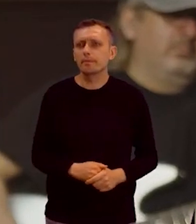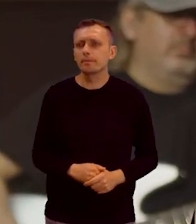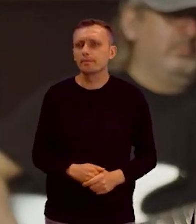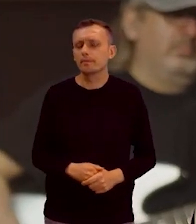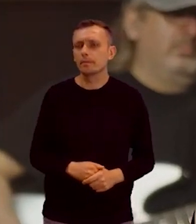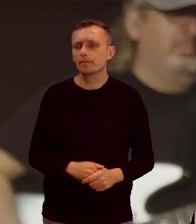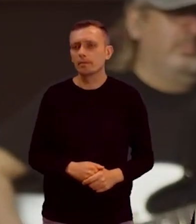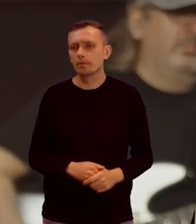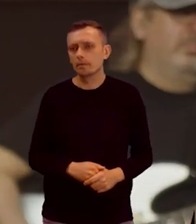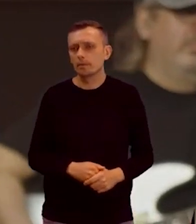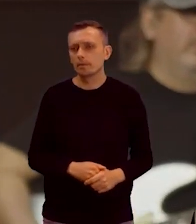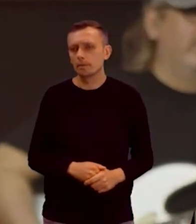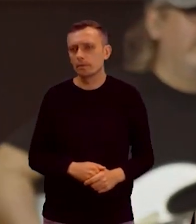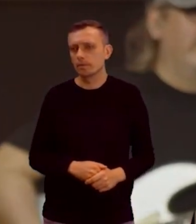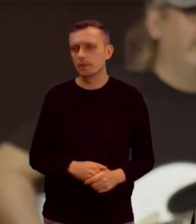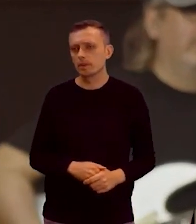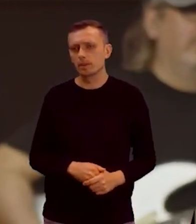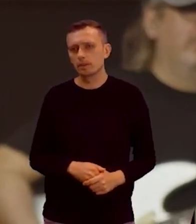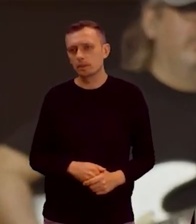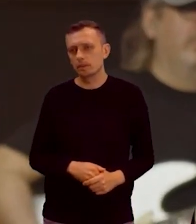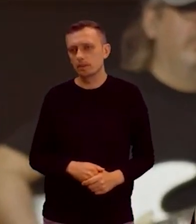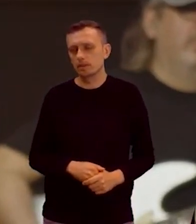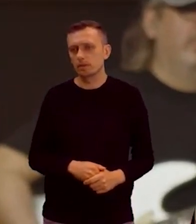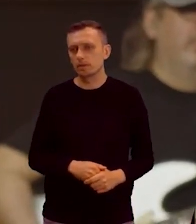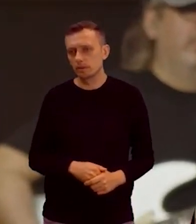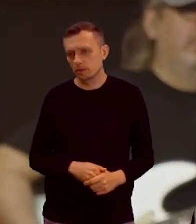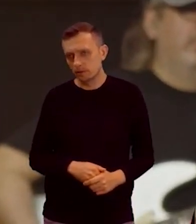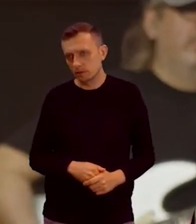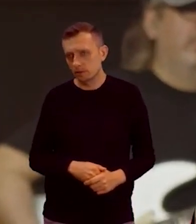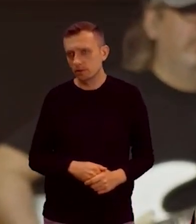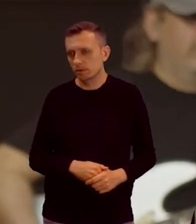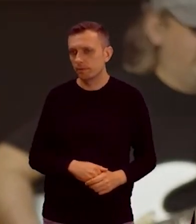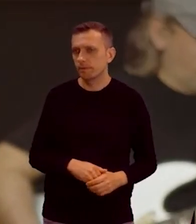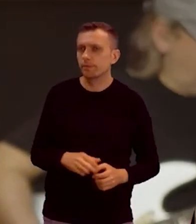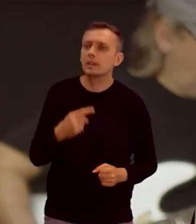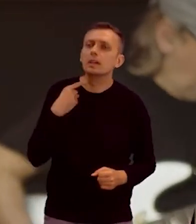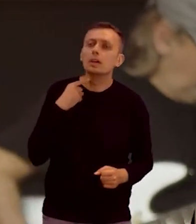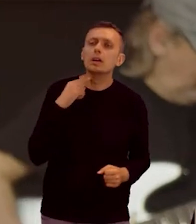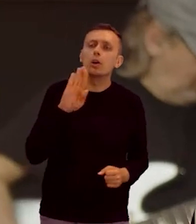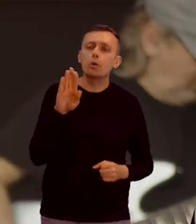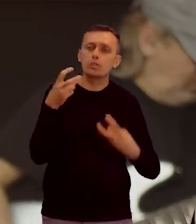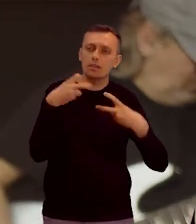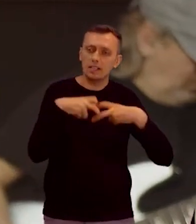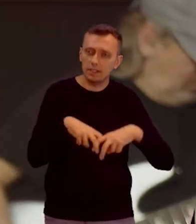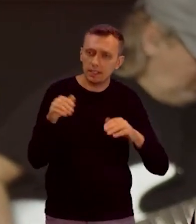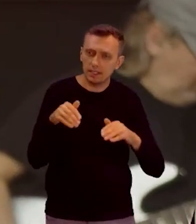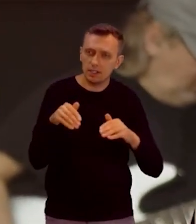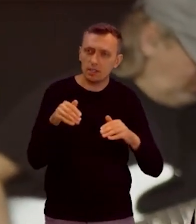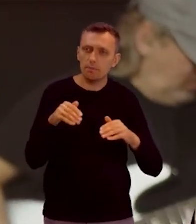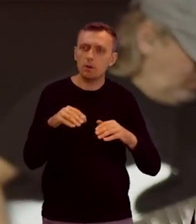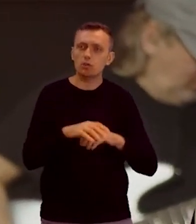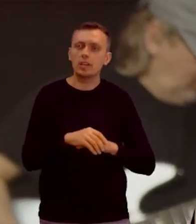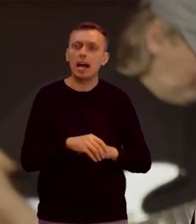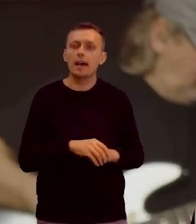Głosować na stronie, do której był podany kod QR, można raz na